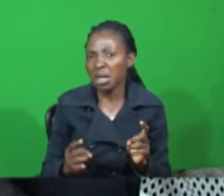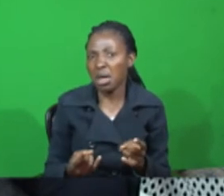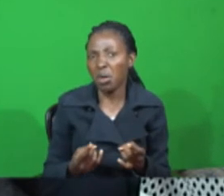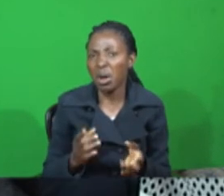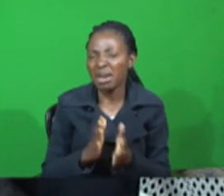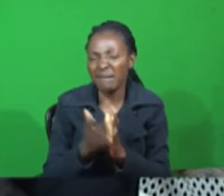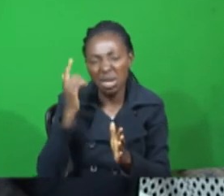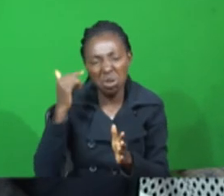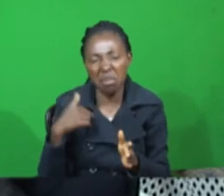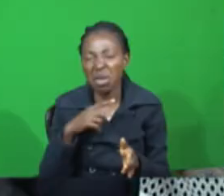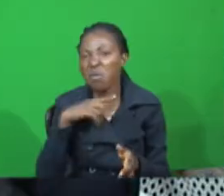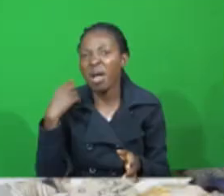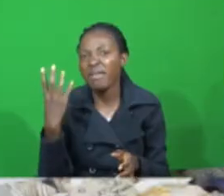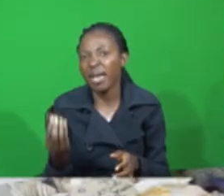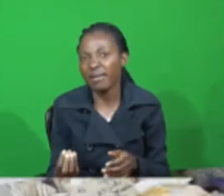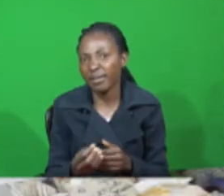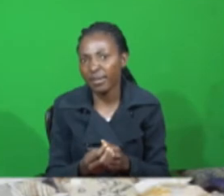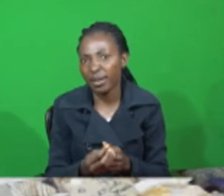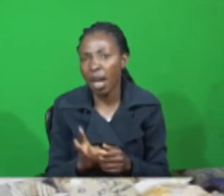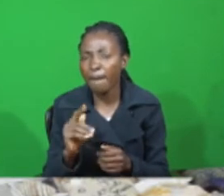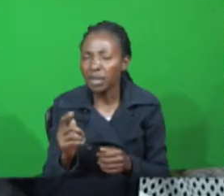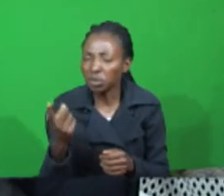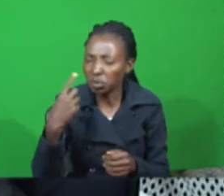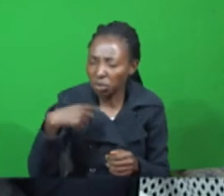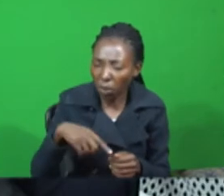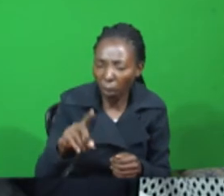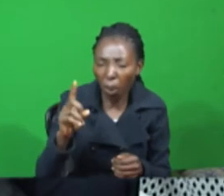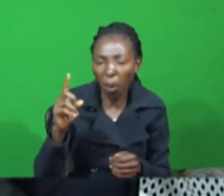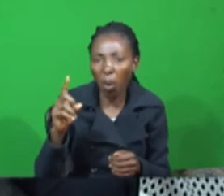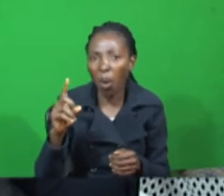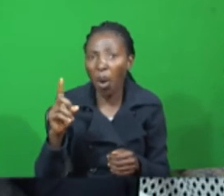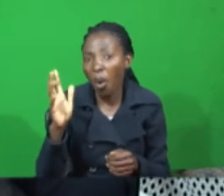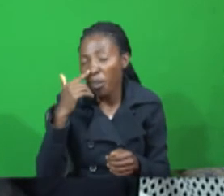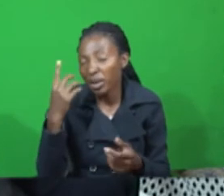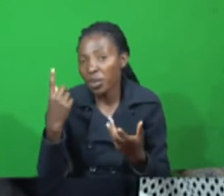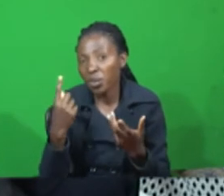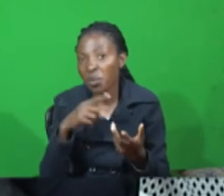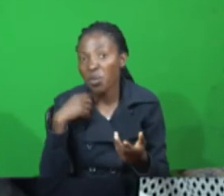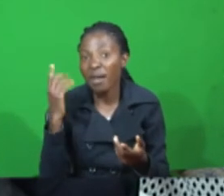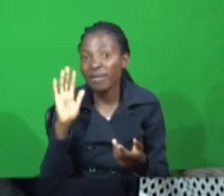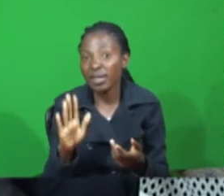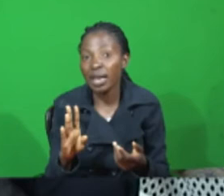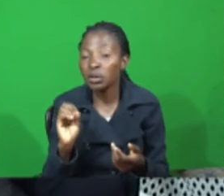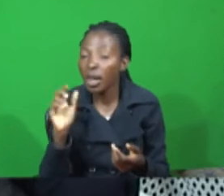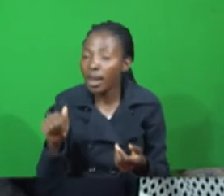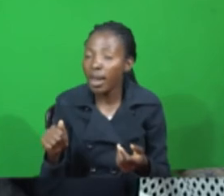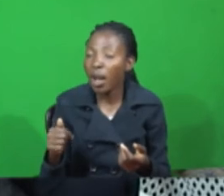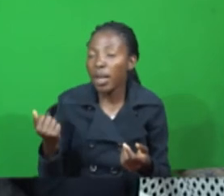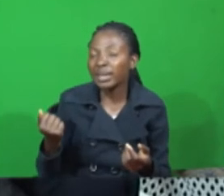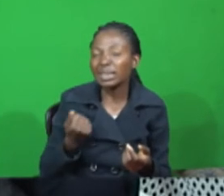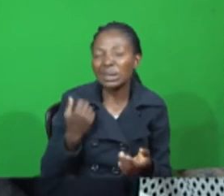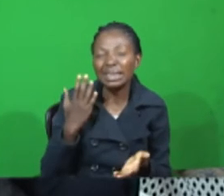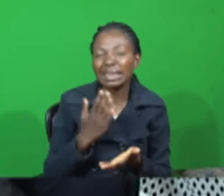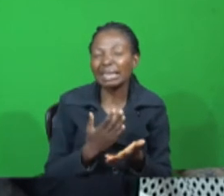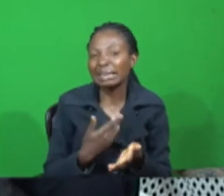mkazi. Hmm. Yo waindia kwa haru singa seutu unemkazi. Saka kana ya daruma njeka. Hmm. Musikana ya anuwa stranded. Ameno kwa anu zongo norara